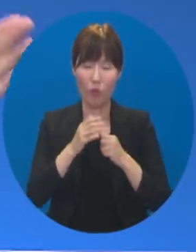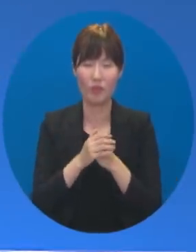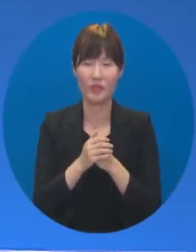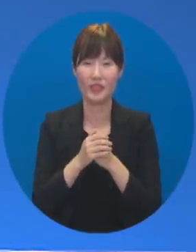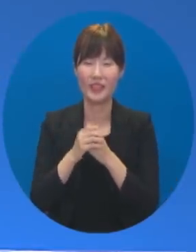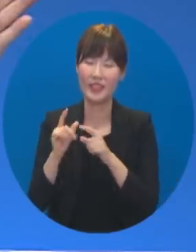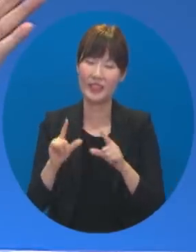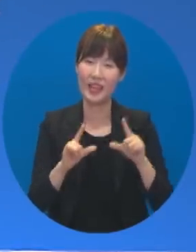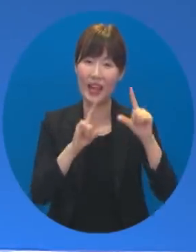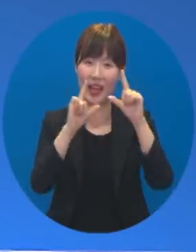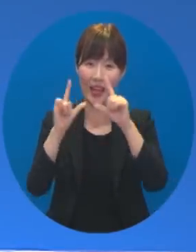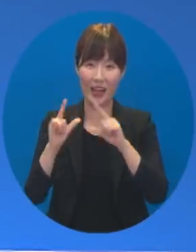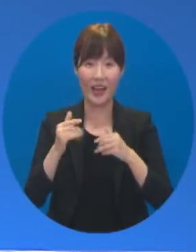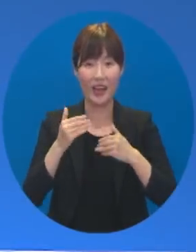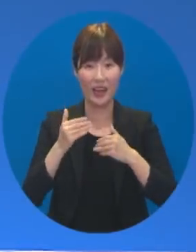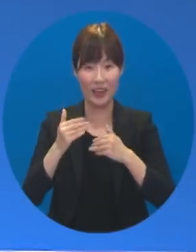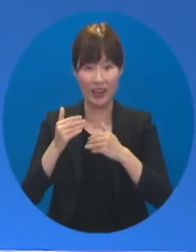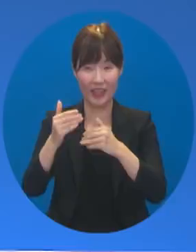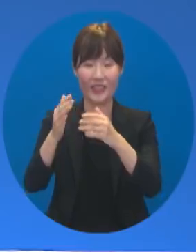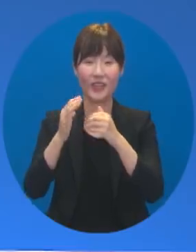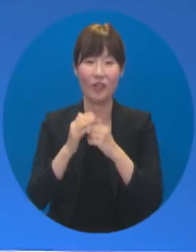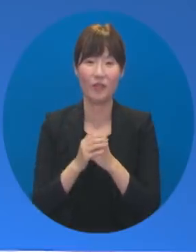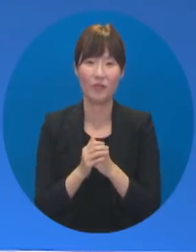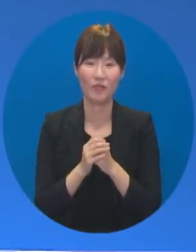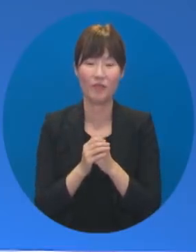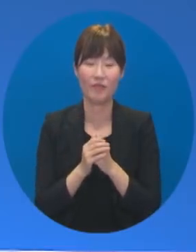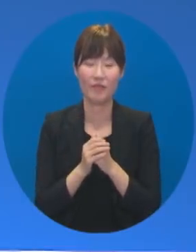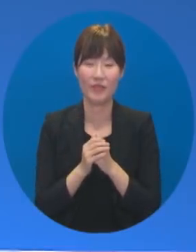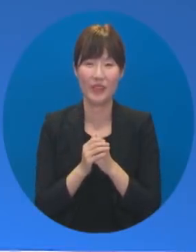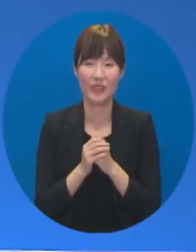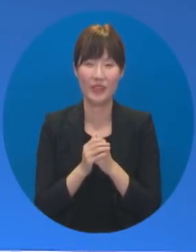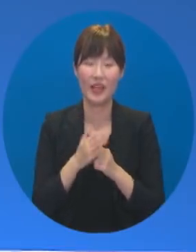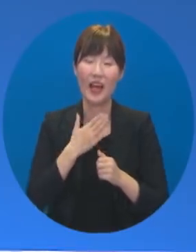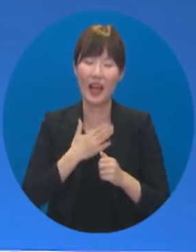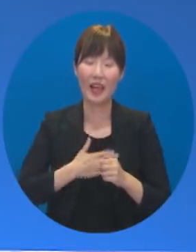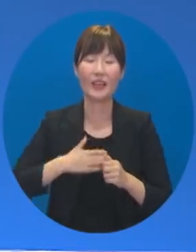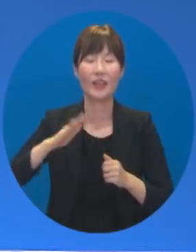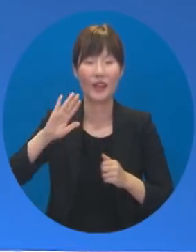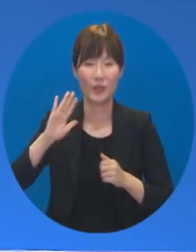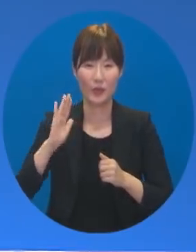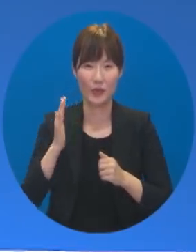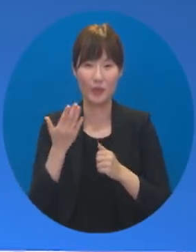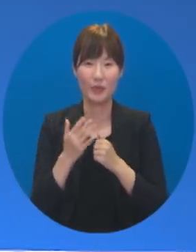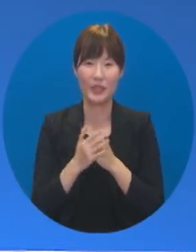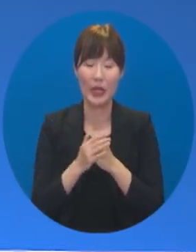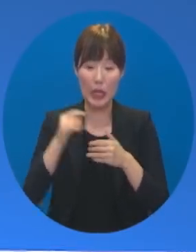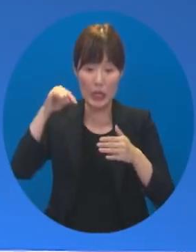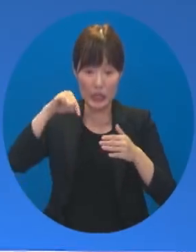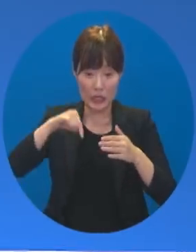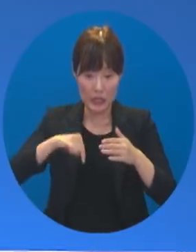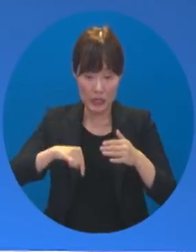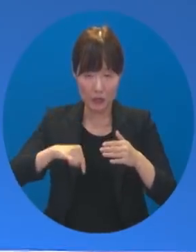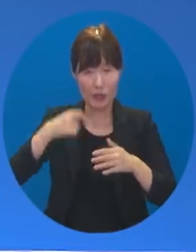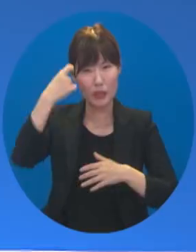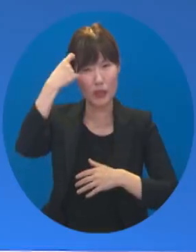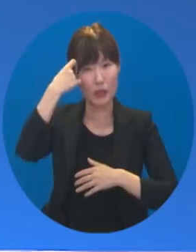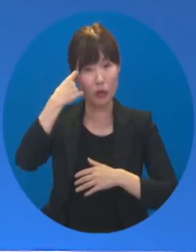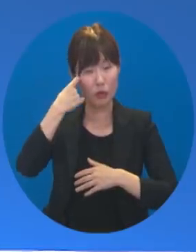이 시간이 지나면서 많이 알게 되었지만 결정적으로 제가 더 깊이 그것을 느꼈던 것은